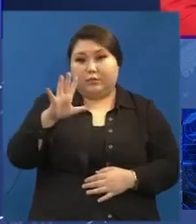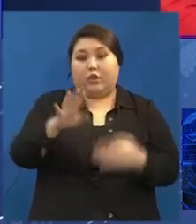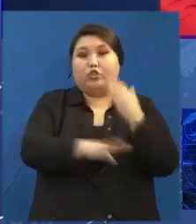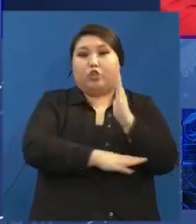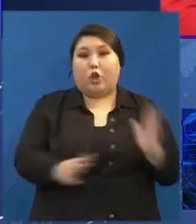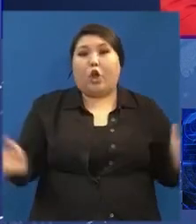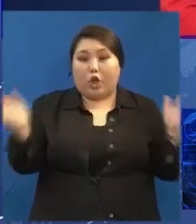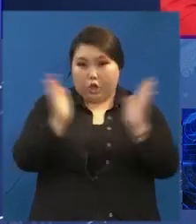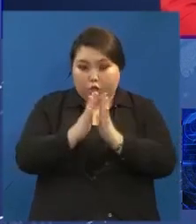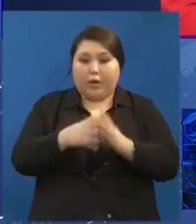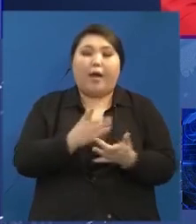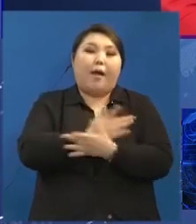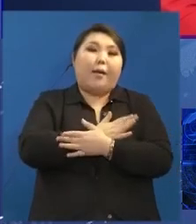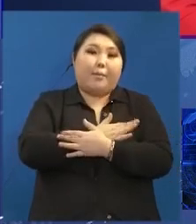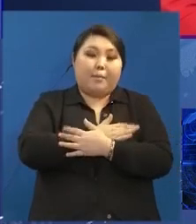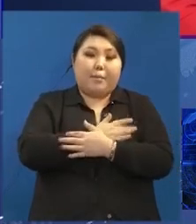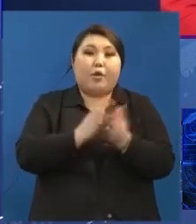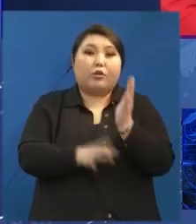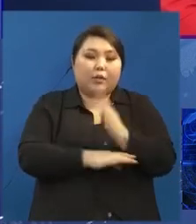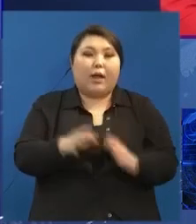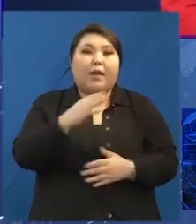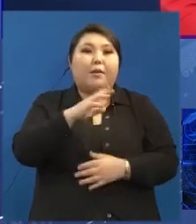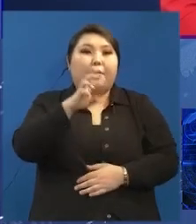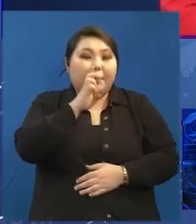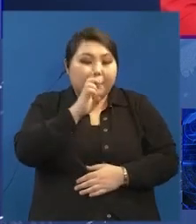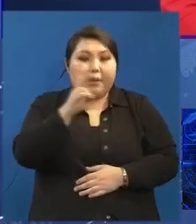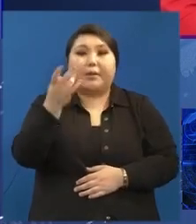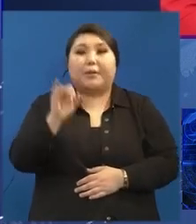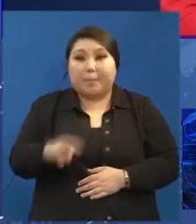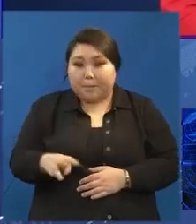орой амралтын өдрүүдэд хагас бүтэн сайнаар